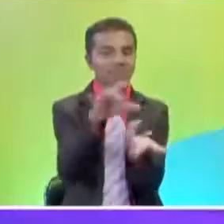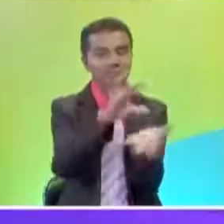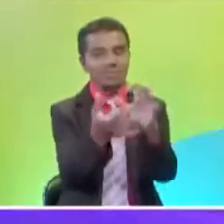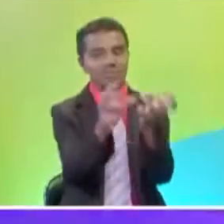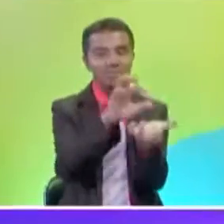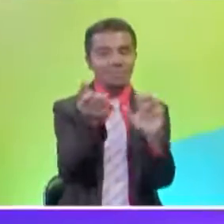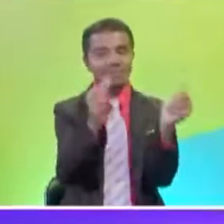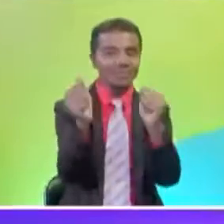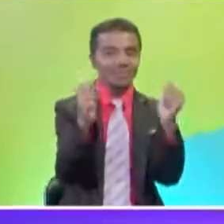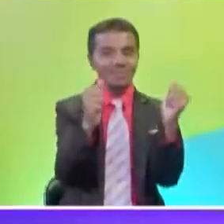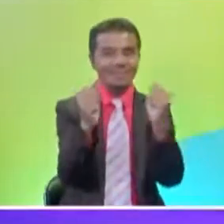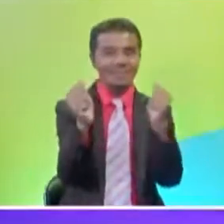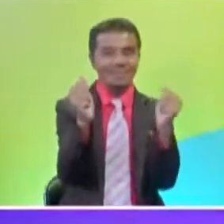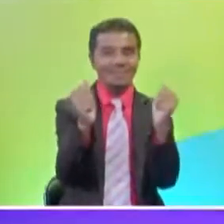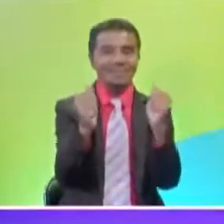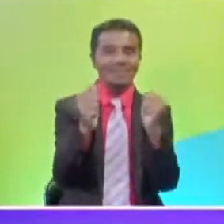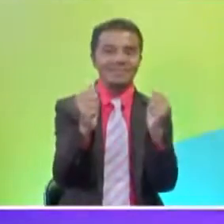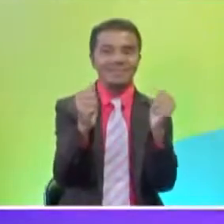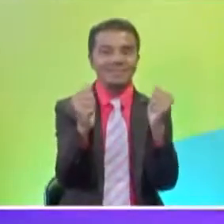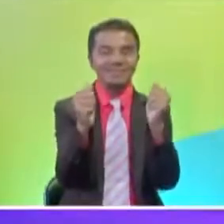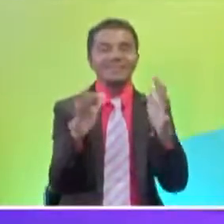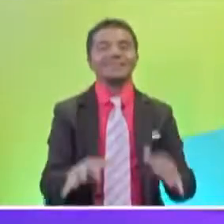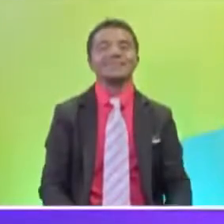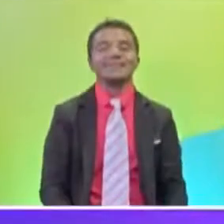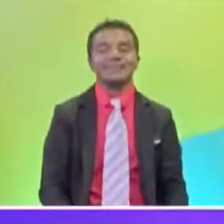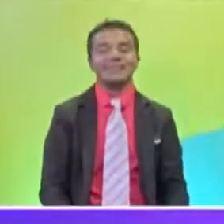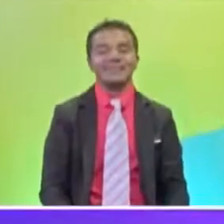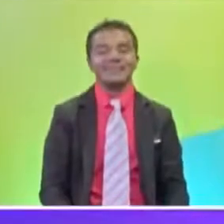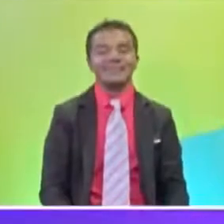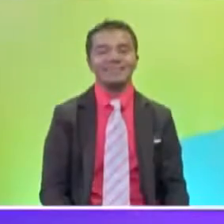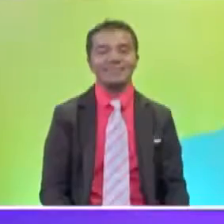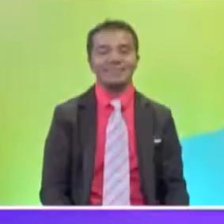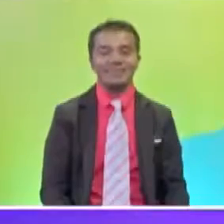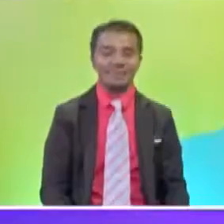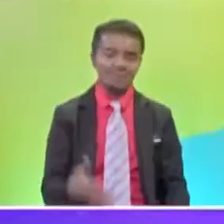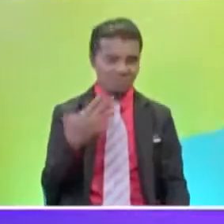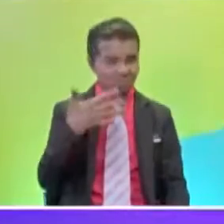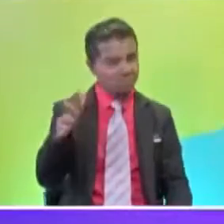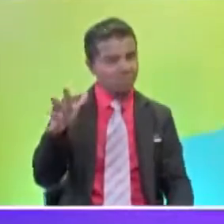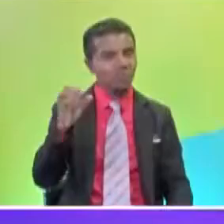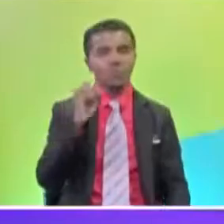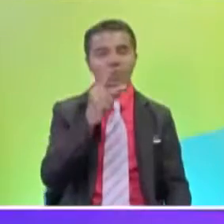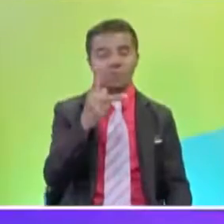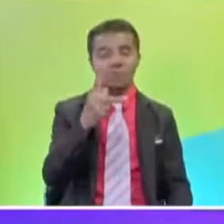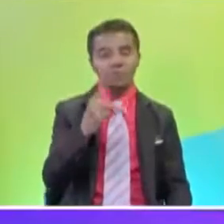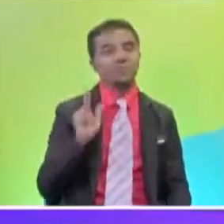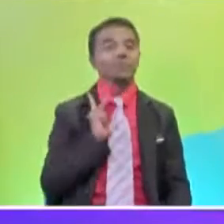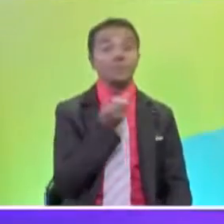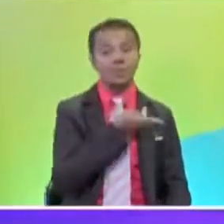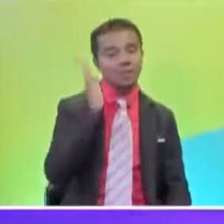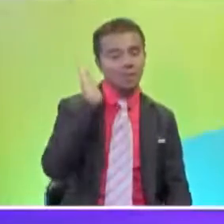goncang, kan. Goncang. Okey. Lepas tu, dah cukup lah tu. Tak sepati. Okey. Kita taburkan. Kemudian saya taburkan,